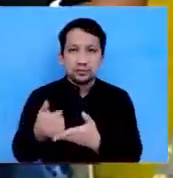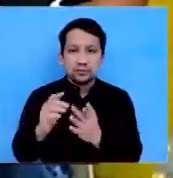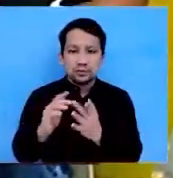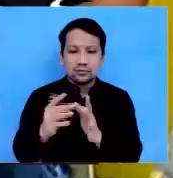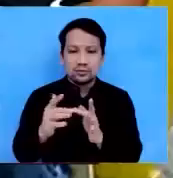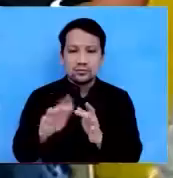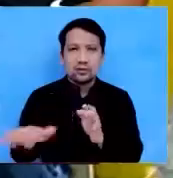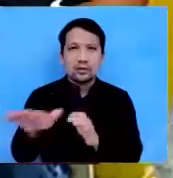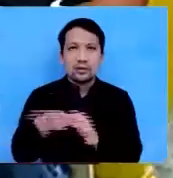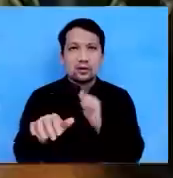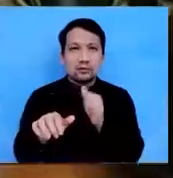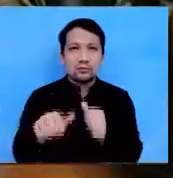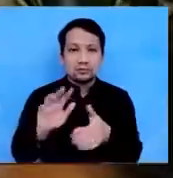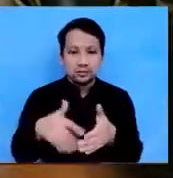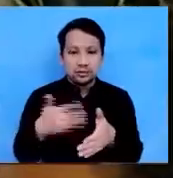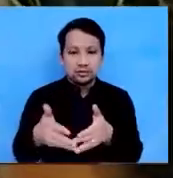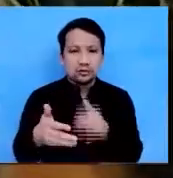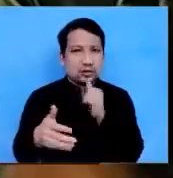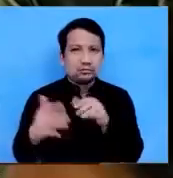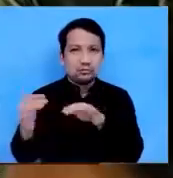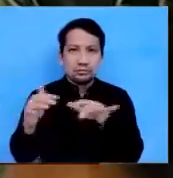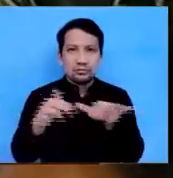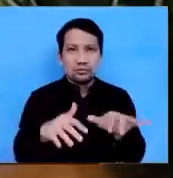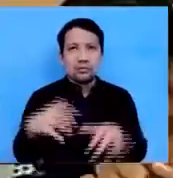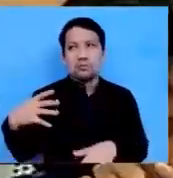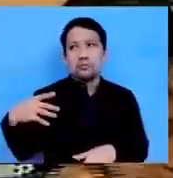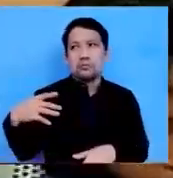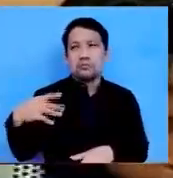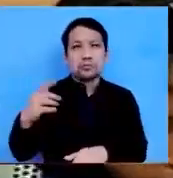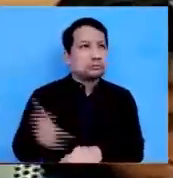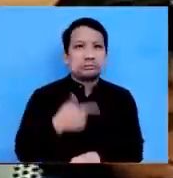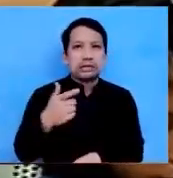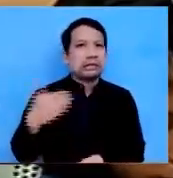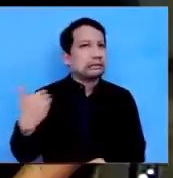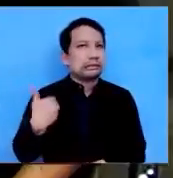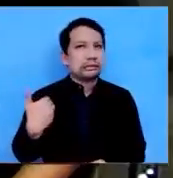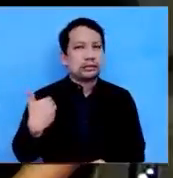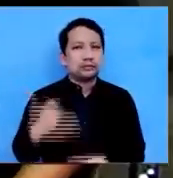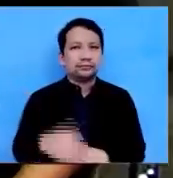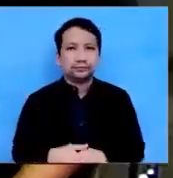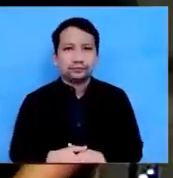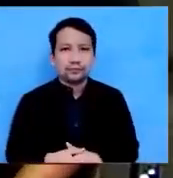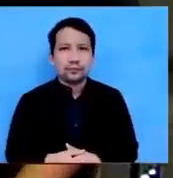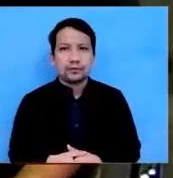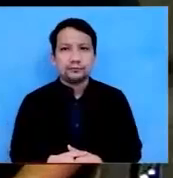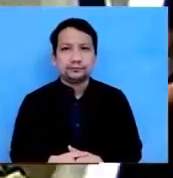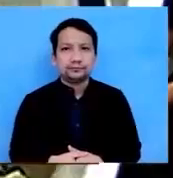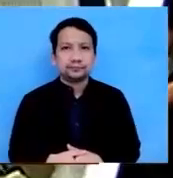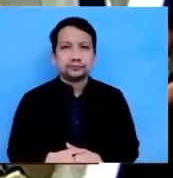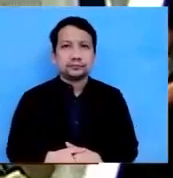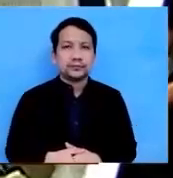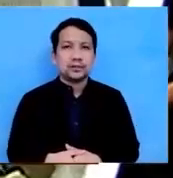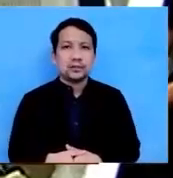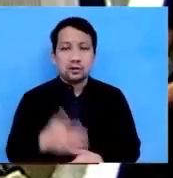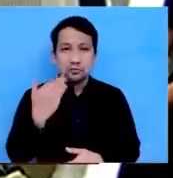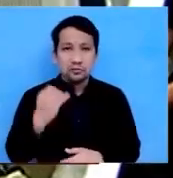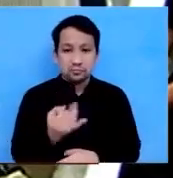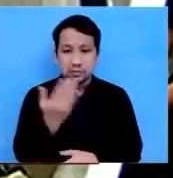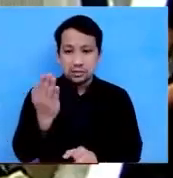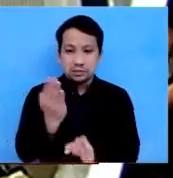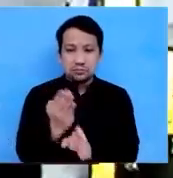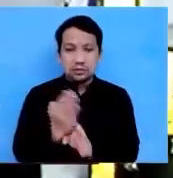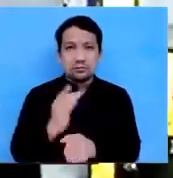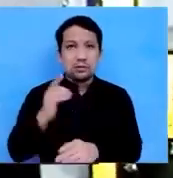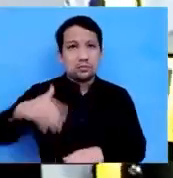hindi na ngayon nagsisiksikan at naghihintay ng matagal ang mga pasahero sa terminal. May mga pagkakataon lang din na may ilang bus na nade-delay sa